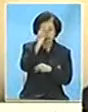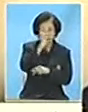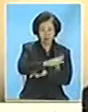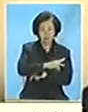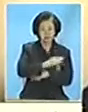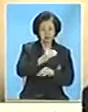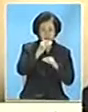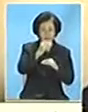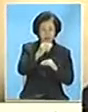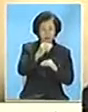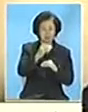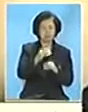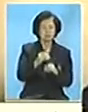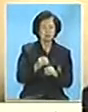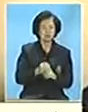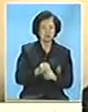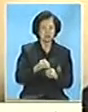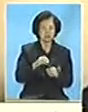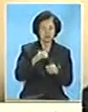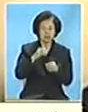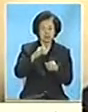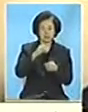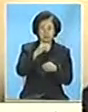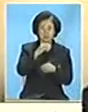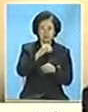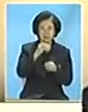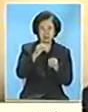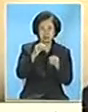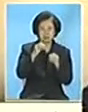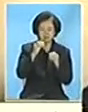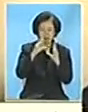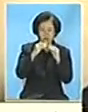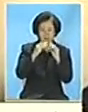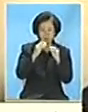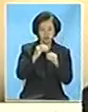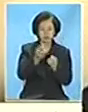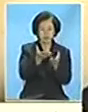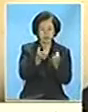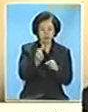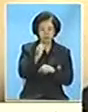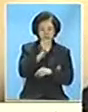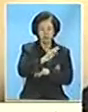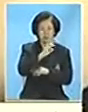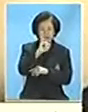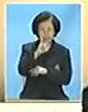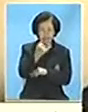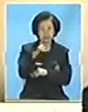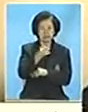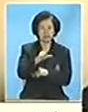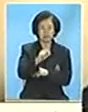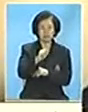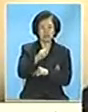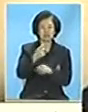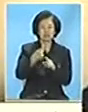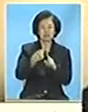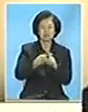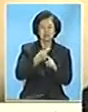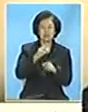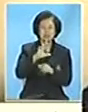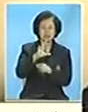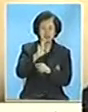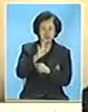ให้หมายถึงวันในสมัยประชุมโดยวุฒิสภาได้รับเมื่อวันจันทร์ที่21พฤษภาคม2555